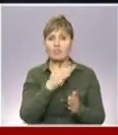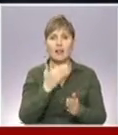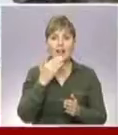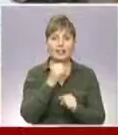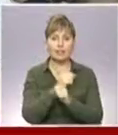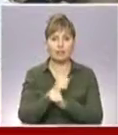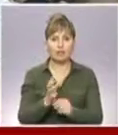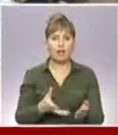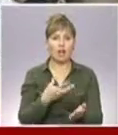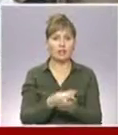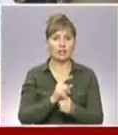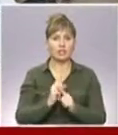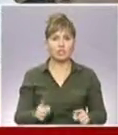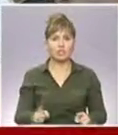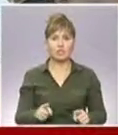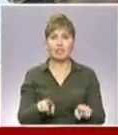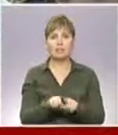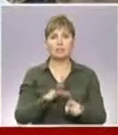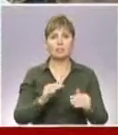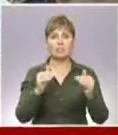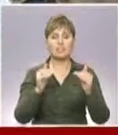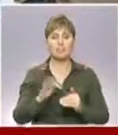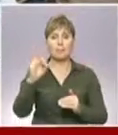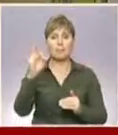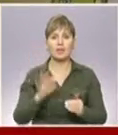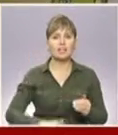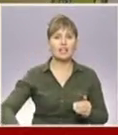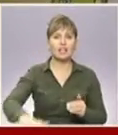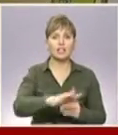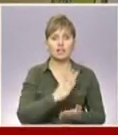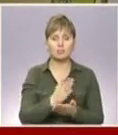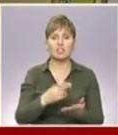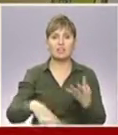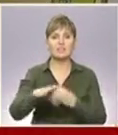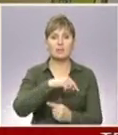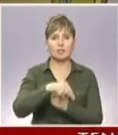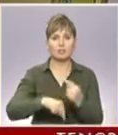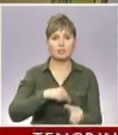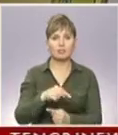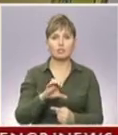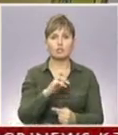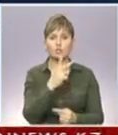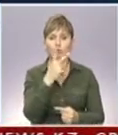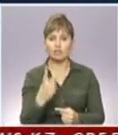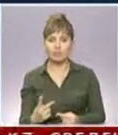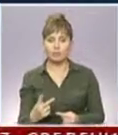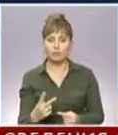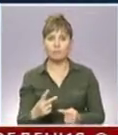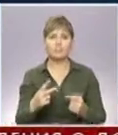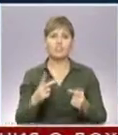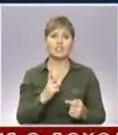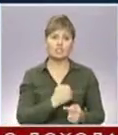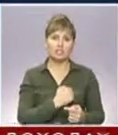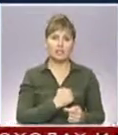каникул плата вообще не взимается. Также был снижен коэффициент территориальной расположенности для всех предпринимателей с 3 до 2. К сожалению,